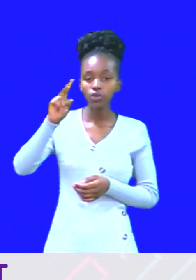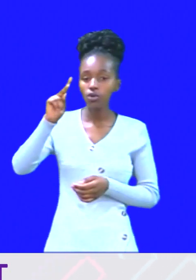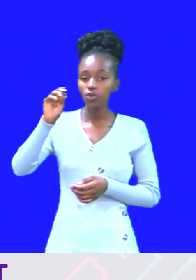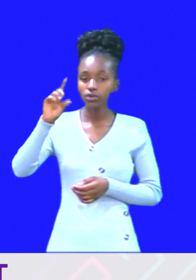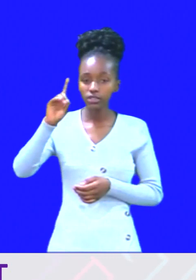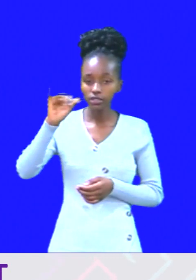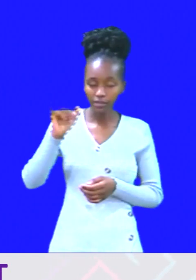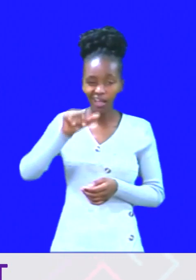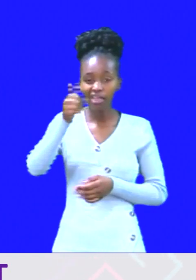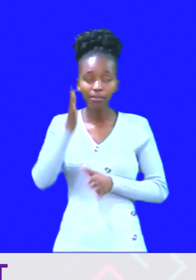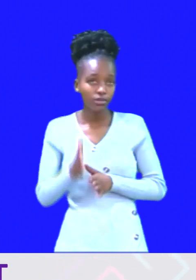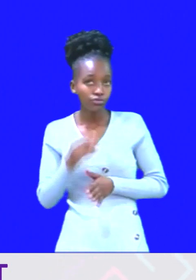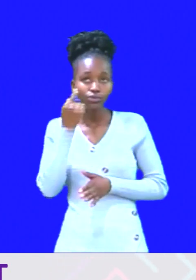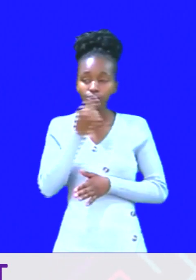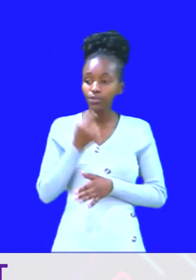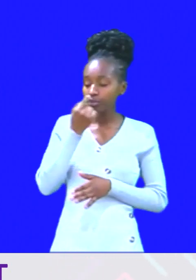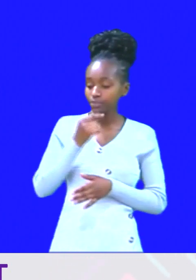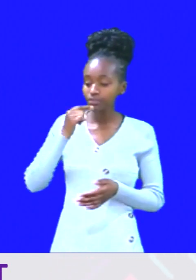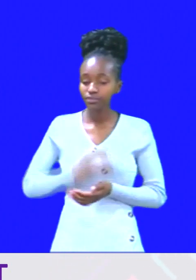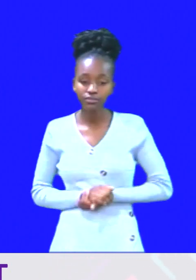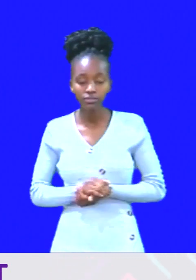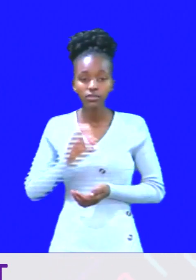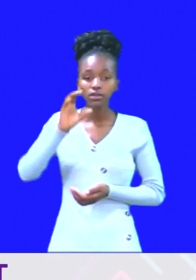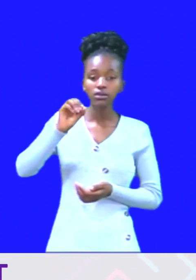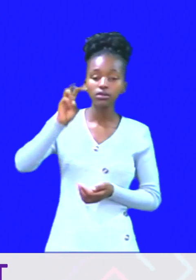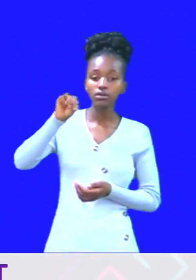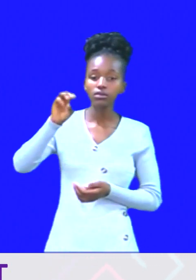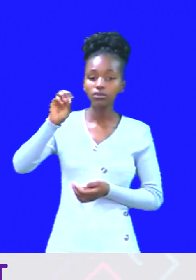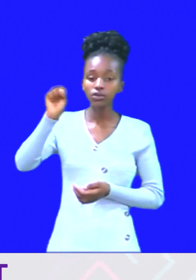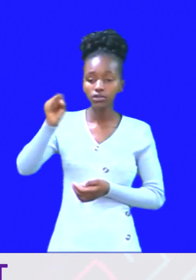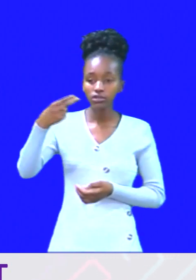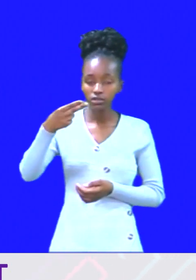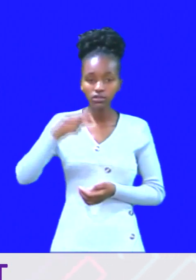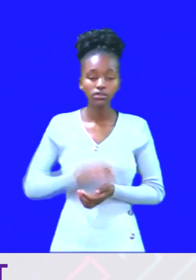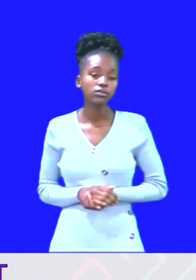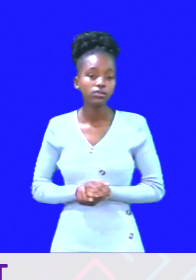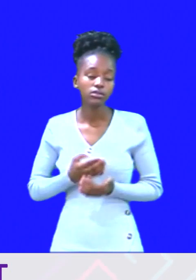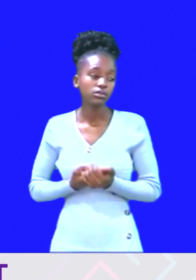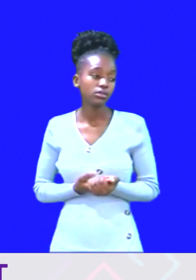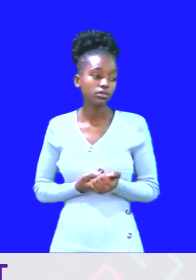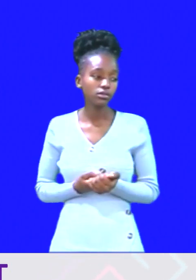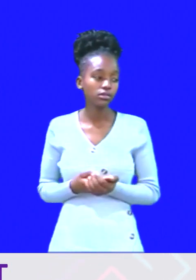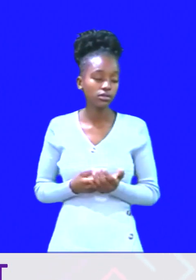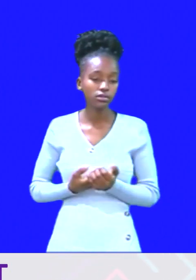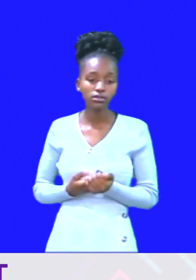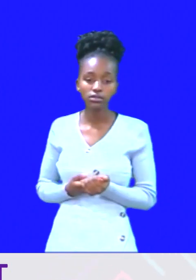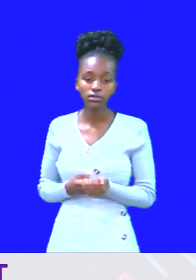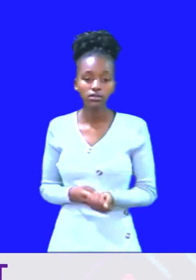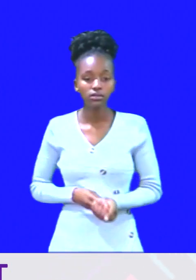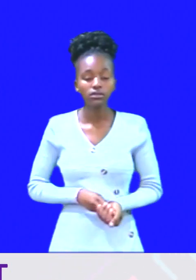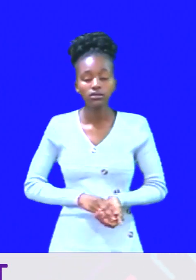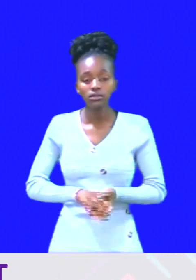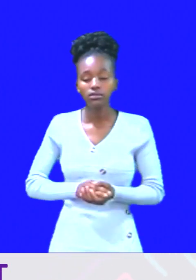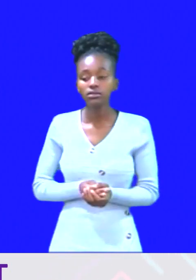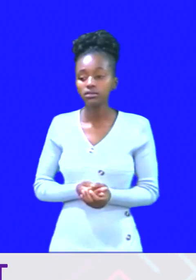That guy. Another one? Kuna Omosh, but sidika wana act. Omosh siku hizi ni kama alicheza chini kidogo. Ndio